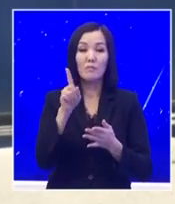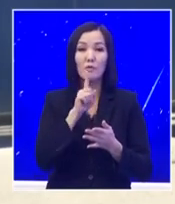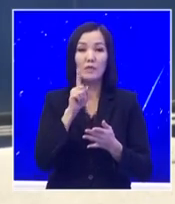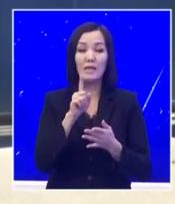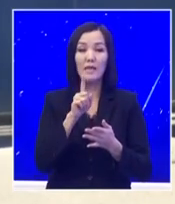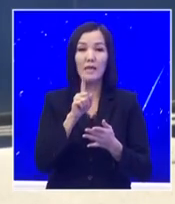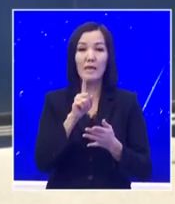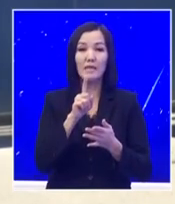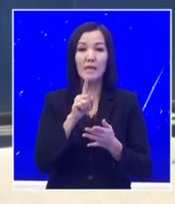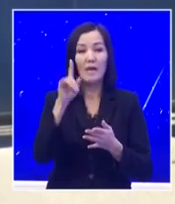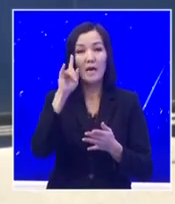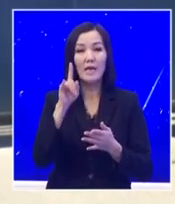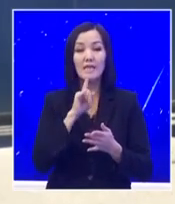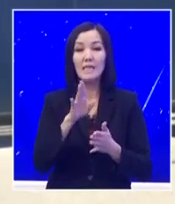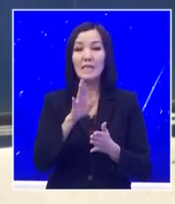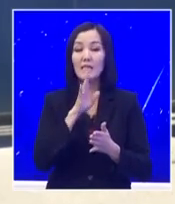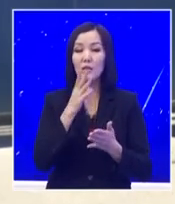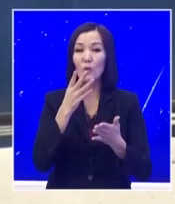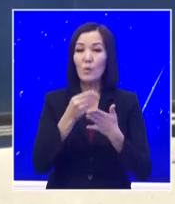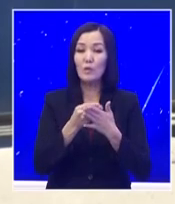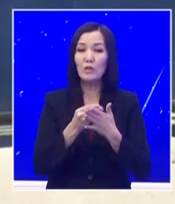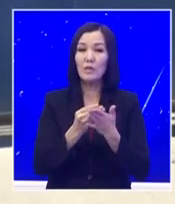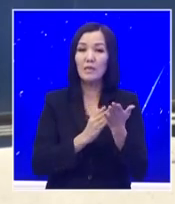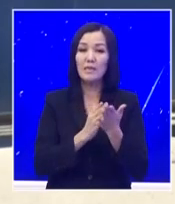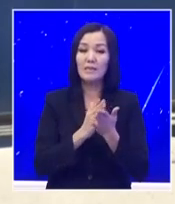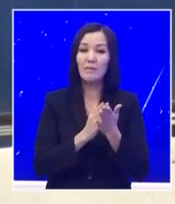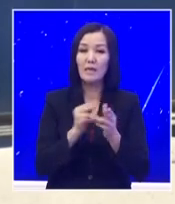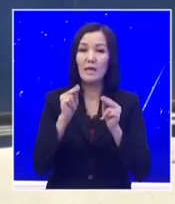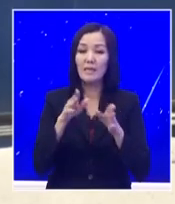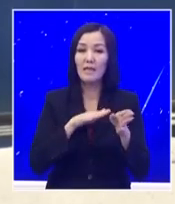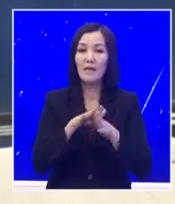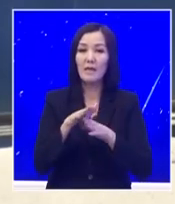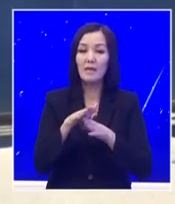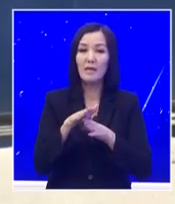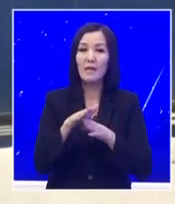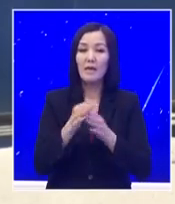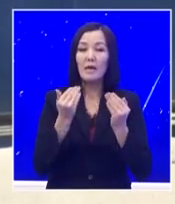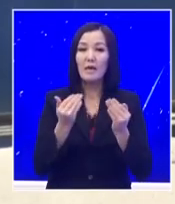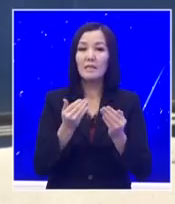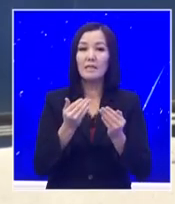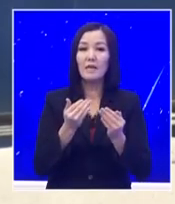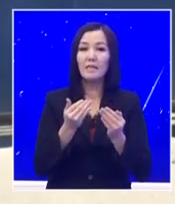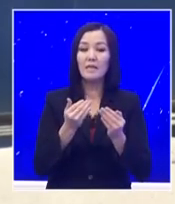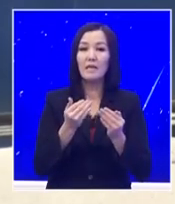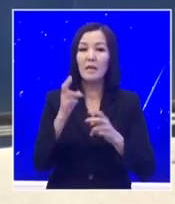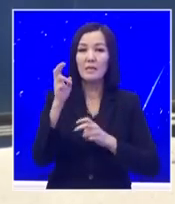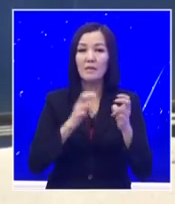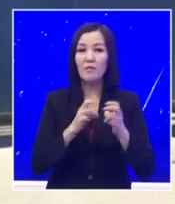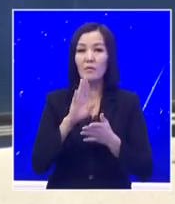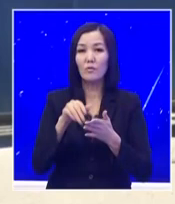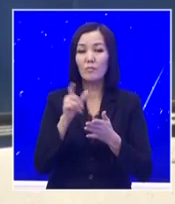болып жүрген қазақ аруы. Өзіне жауапты маман бүгінде сүт сауытының басшысы атанып отыр. Біздің бүгінгі кейіпкеріміз